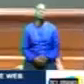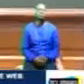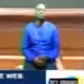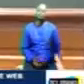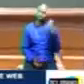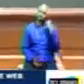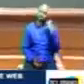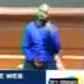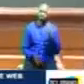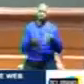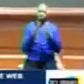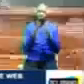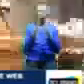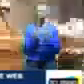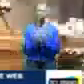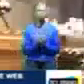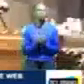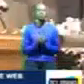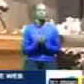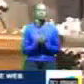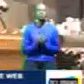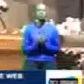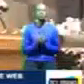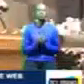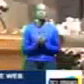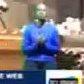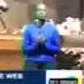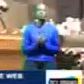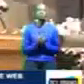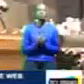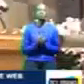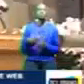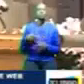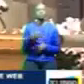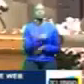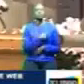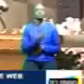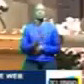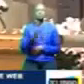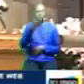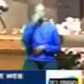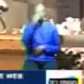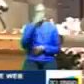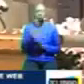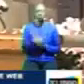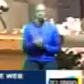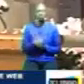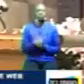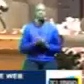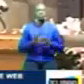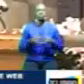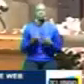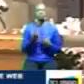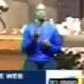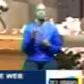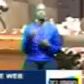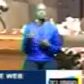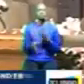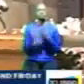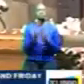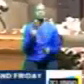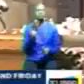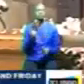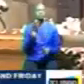Écoutez s'il vous plaît. Musikie wapendwa. Nous devons reconnaître. Tunapasha kutambua. Qu'il y a un autre esprit. Kusema kuko